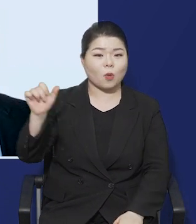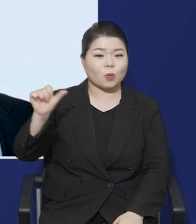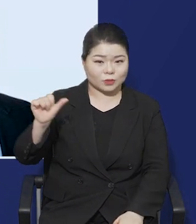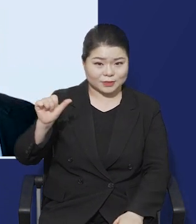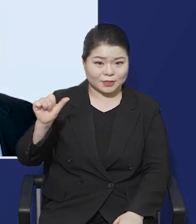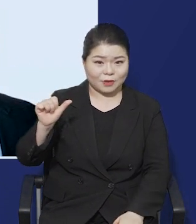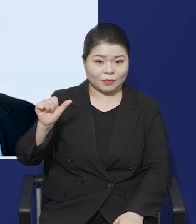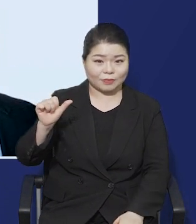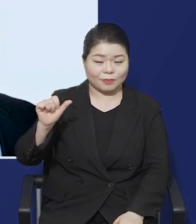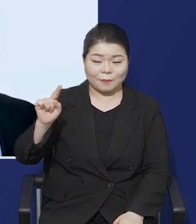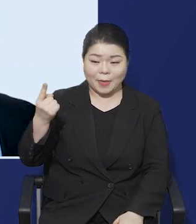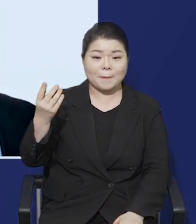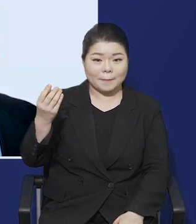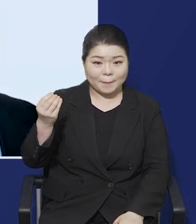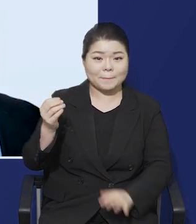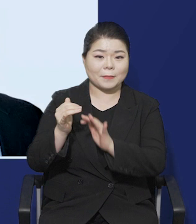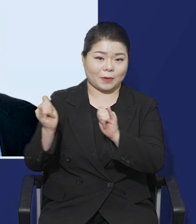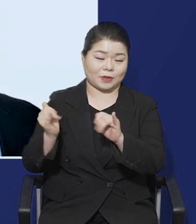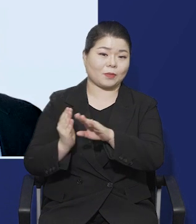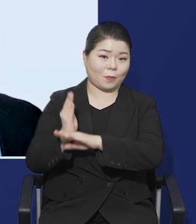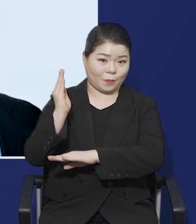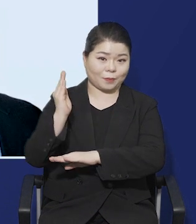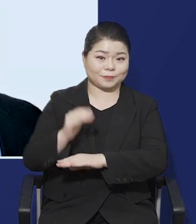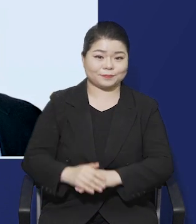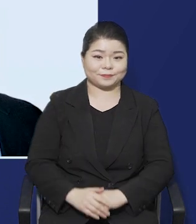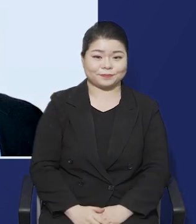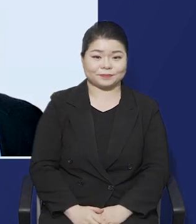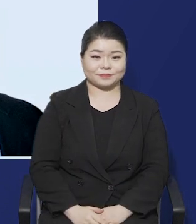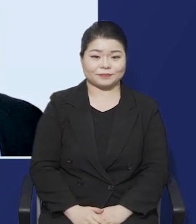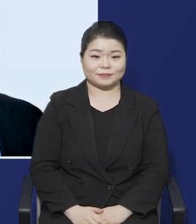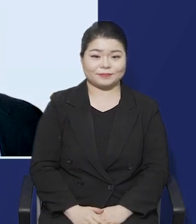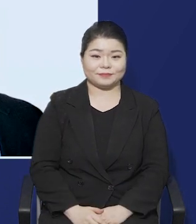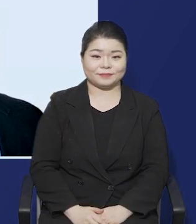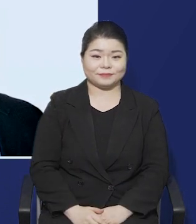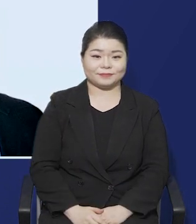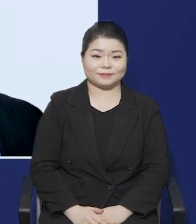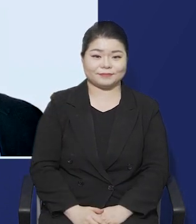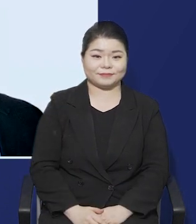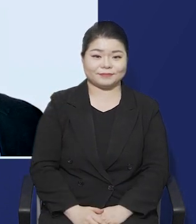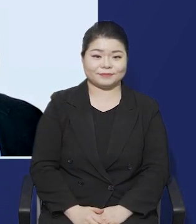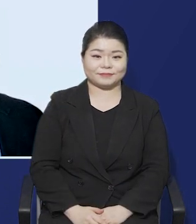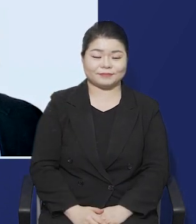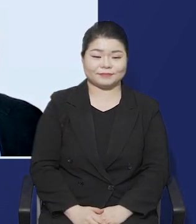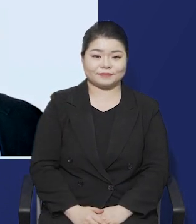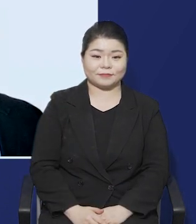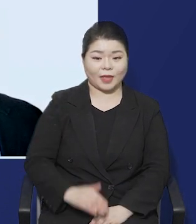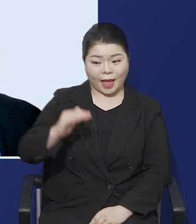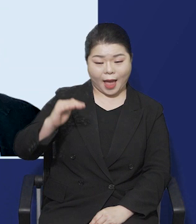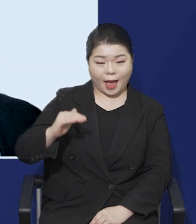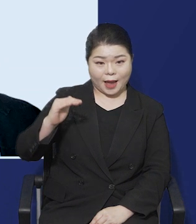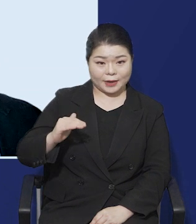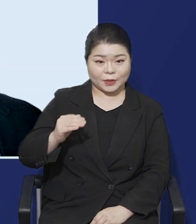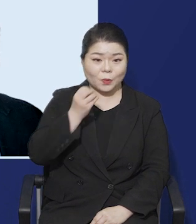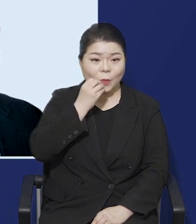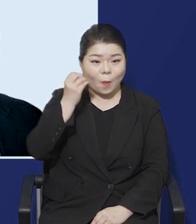5천 100만 명에 이르는 사람들이 사용을 하고 있다고 볼 수 있습니다. 아래쪽에